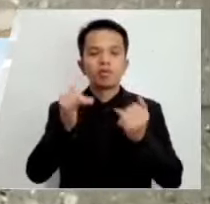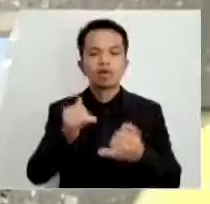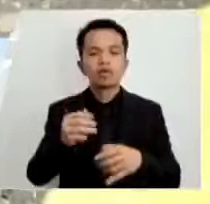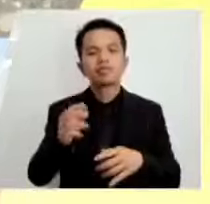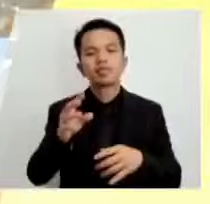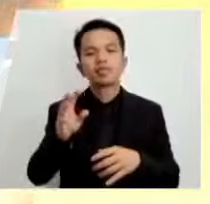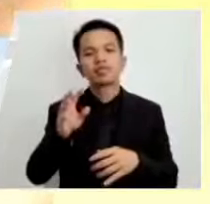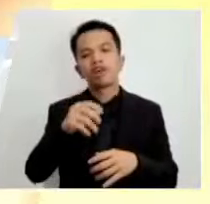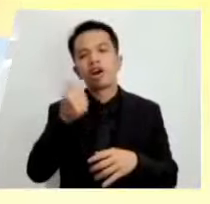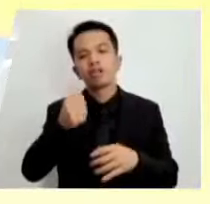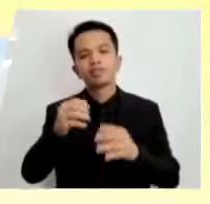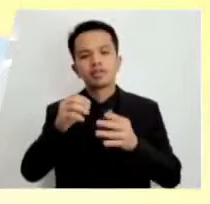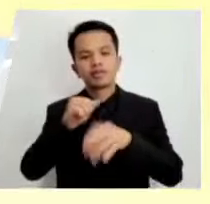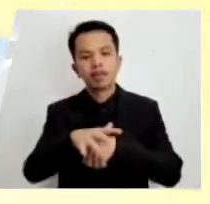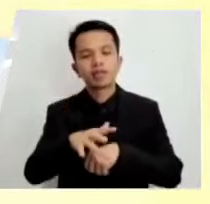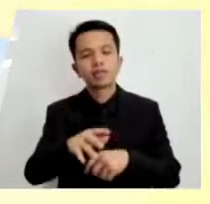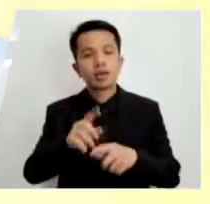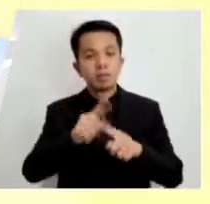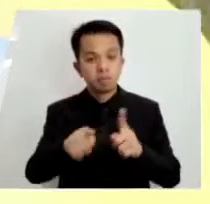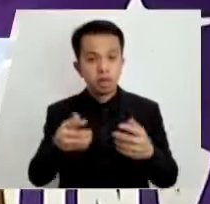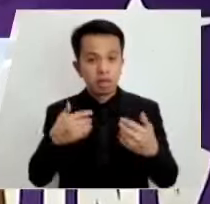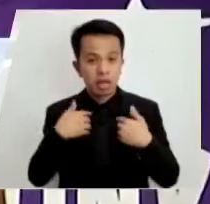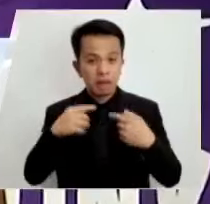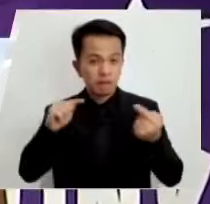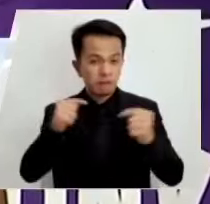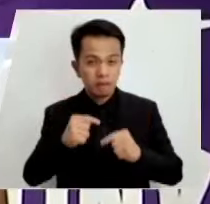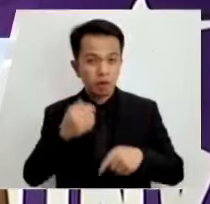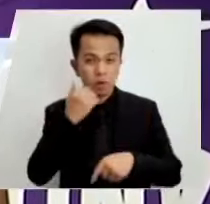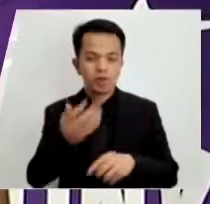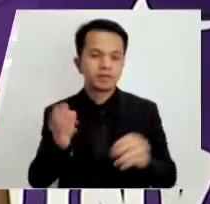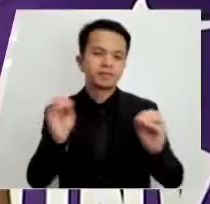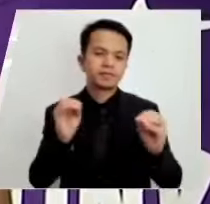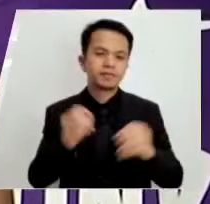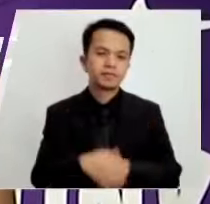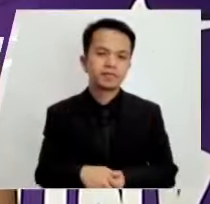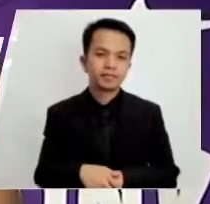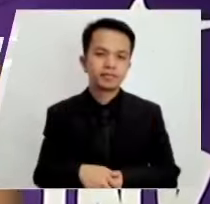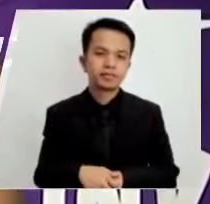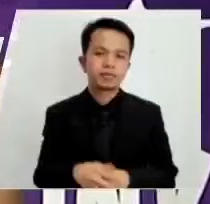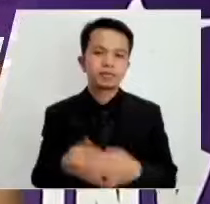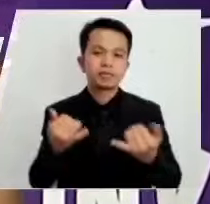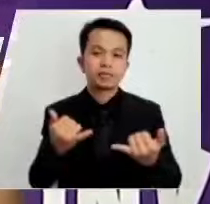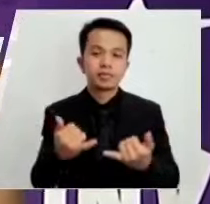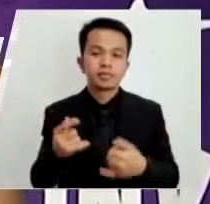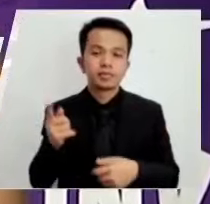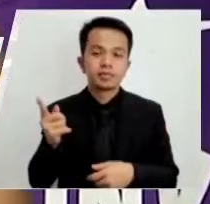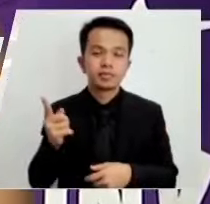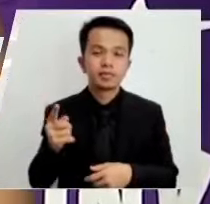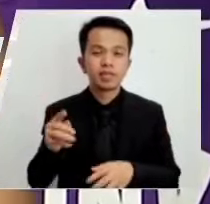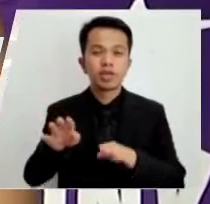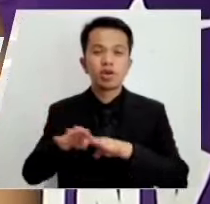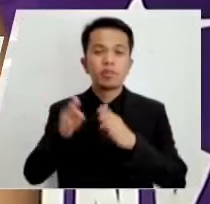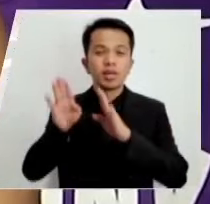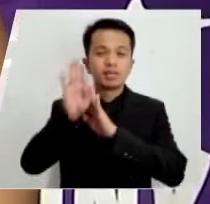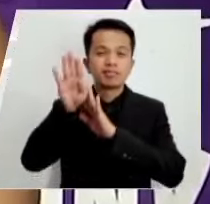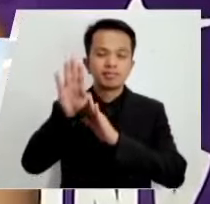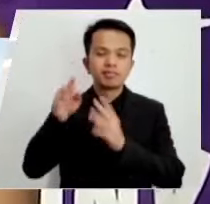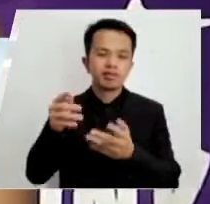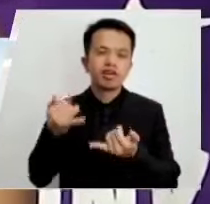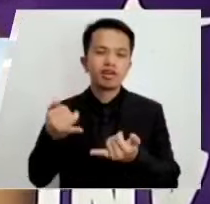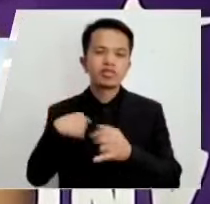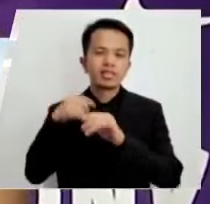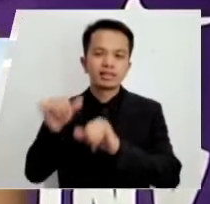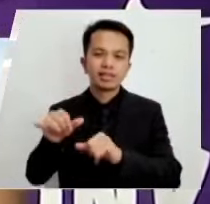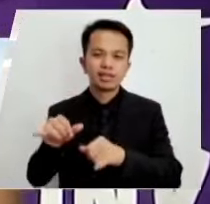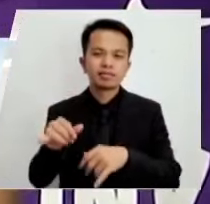Sa kabutihan pala, walang naitalang sugatan o nasawi. Sa ngayon po, temporary po doon sa open court doon sa taas, sa likod na Station 16,